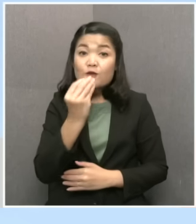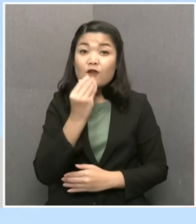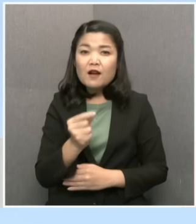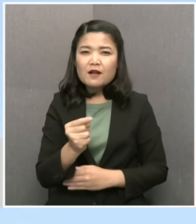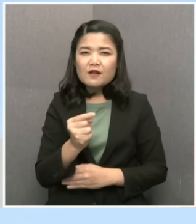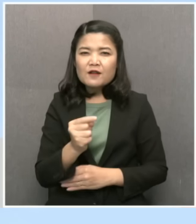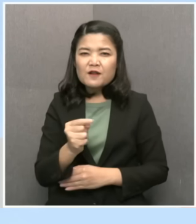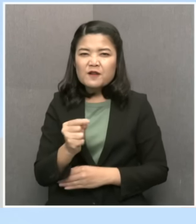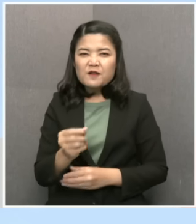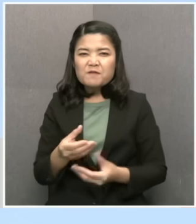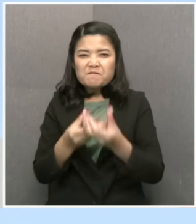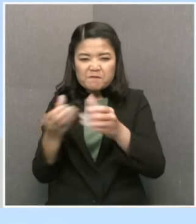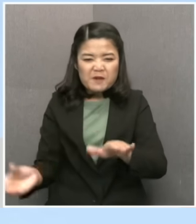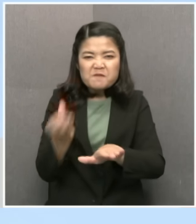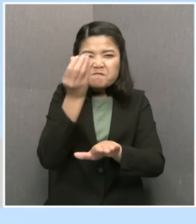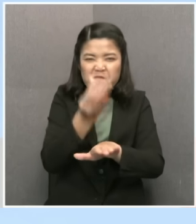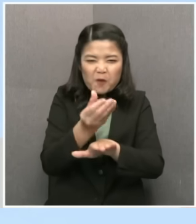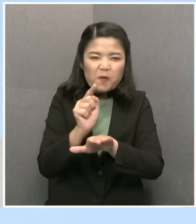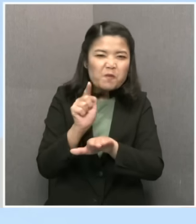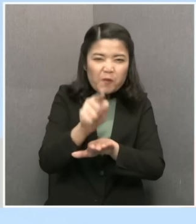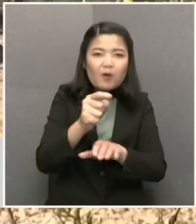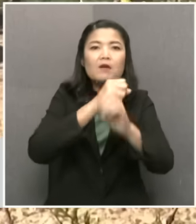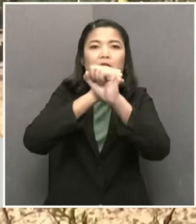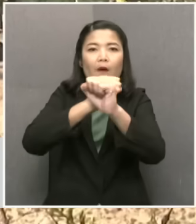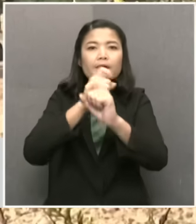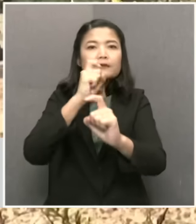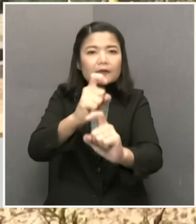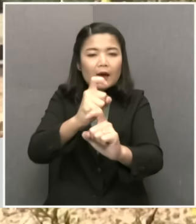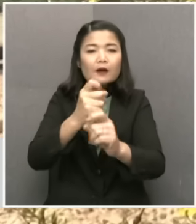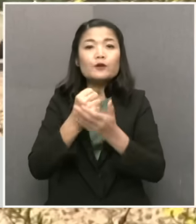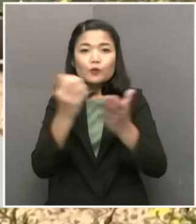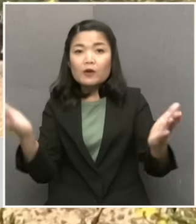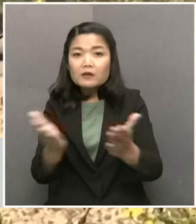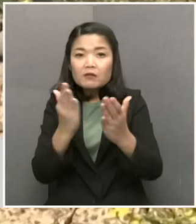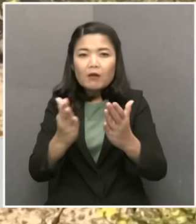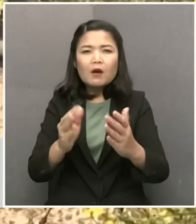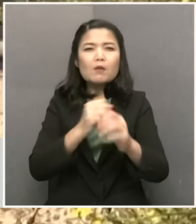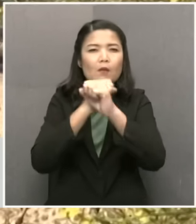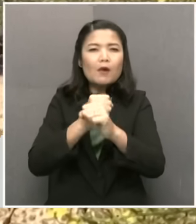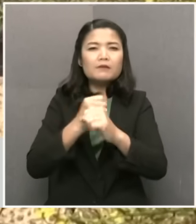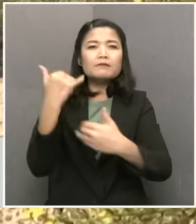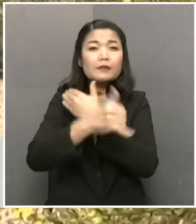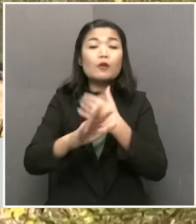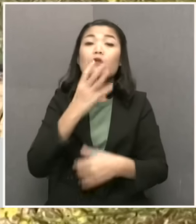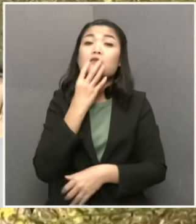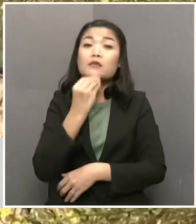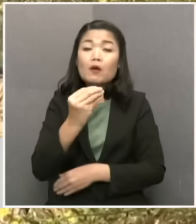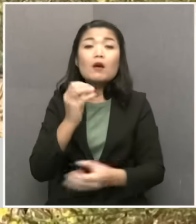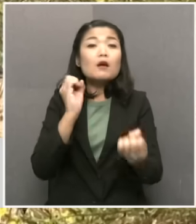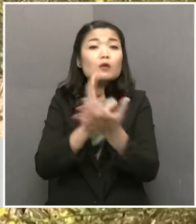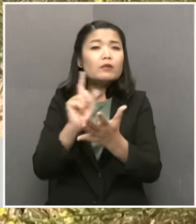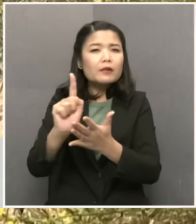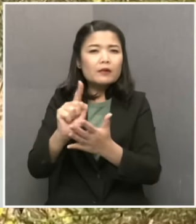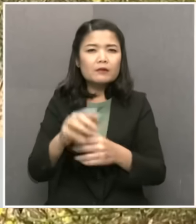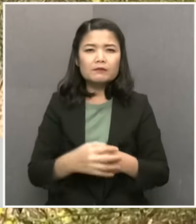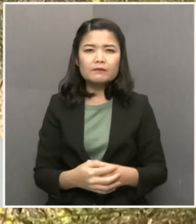ใหญ่รถถังเหล่านี้เพื่อปกป้องภัยคุกคามและเสริมศักยภาพปกป้องประเทศแต่ไม่มีผลให้เปลี่ยนแปลงความ